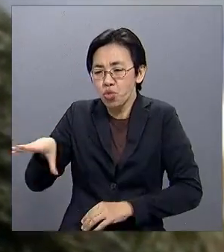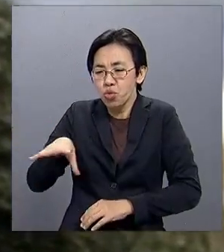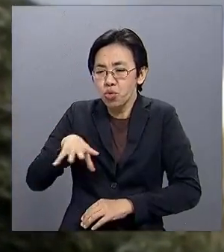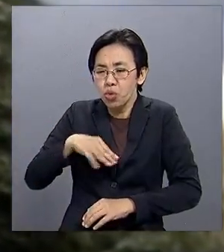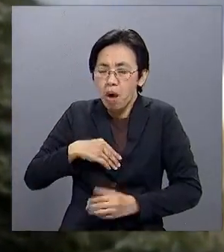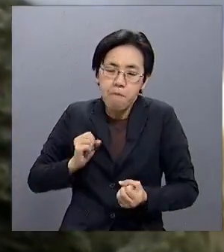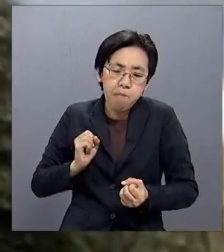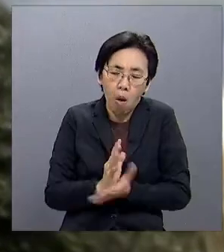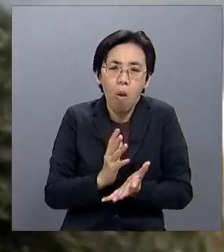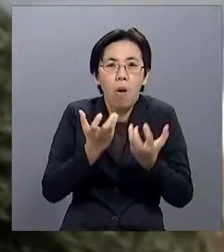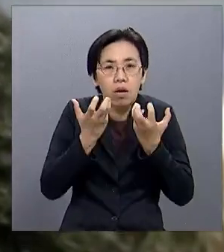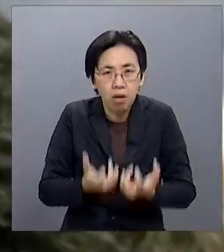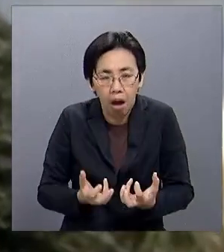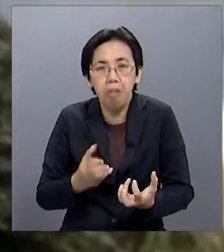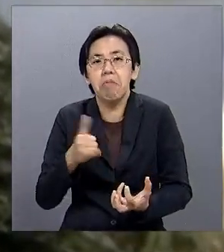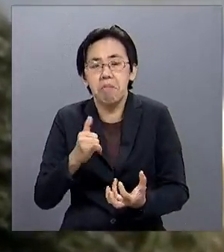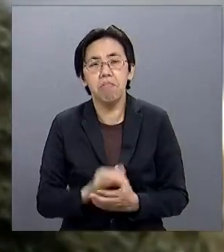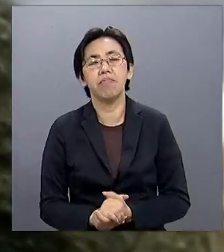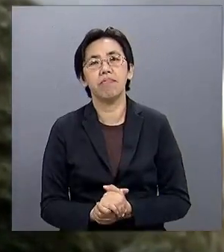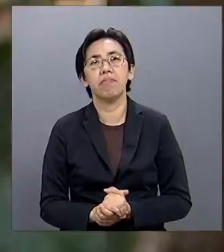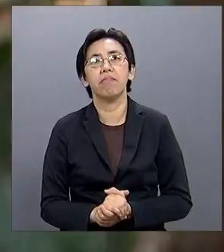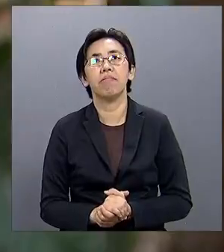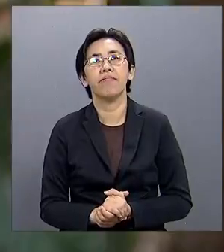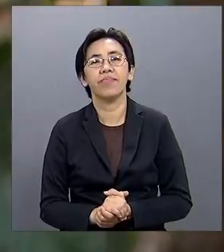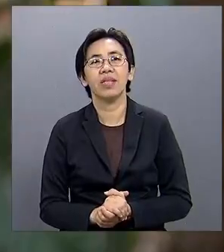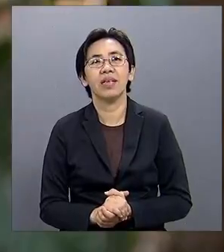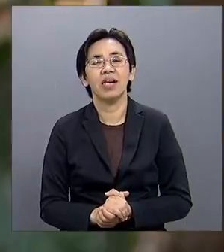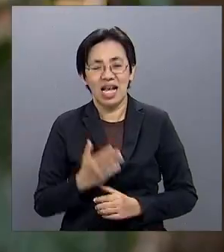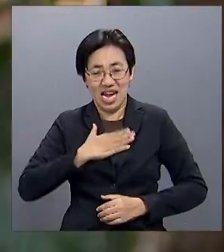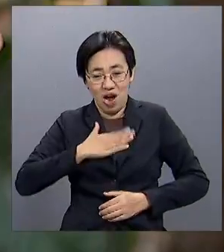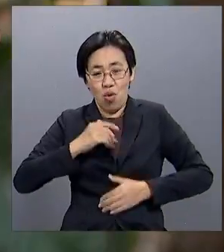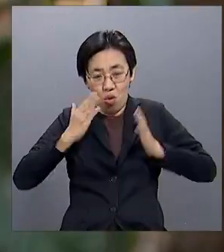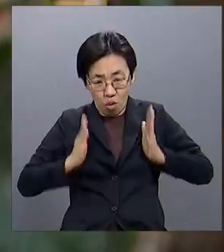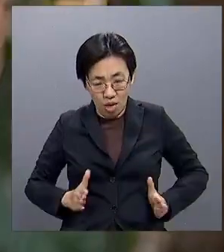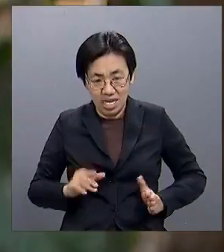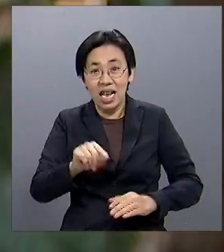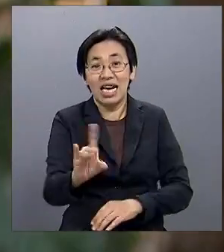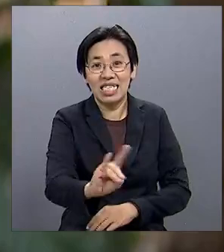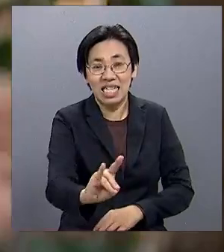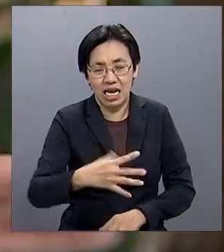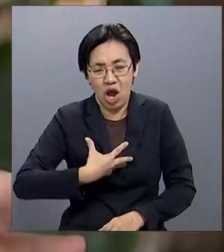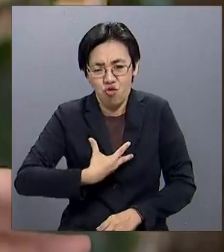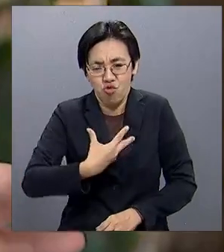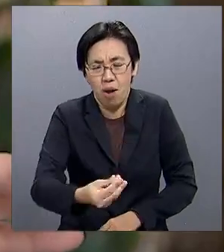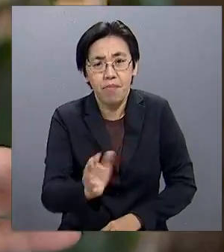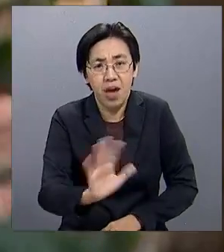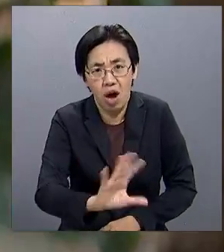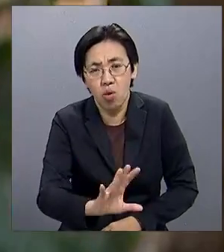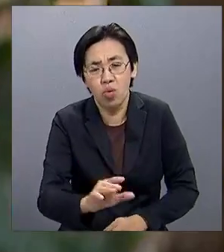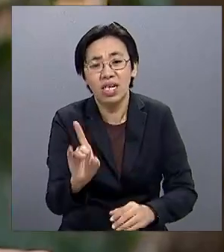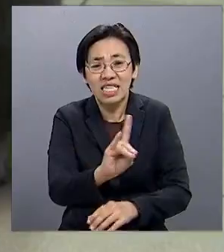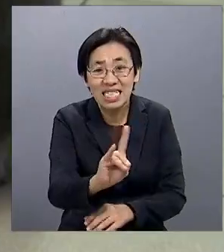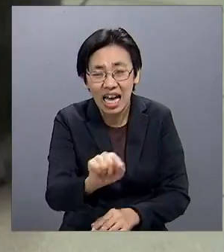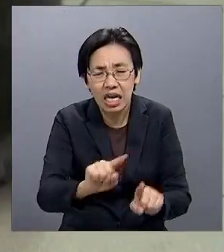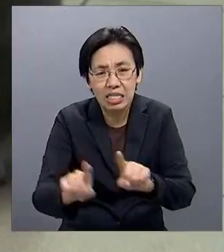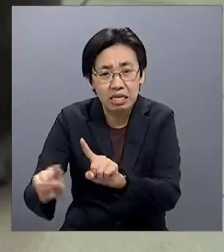เนี่ยก็เน้นอีกทีอย่าเอาโรคไปติดสัตว์โรคจากสัตว์เลี้ยงหมากับแมวไม่มีข้อพิสูจน์ใดๆว่าจะเอามาติดค